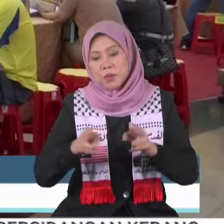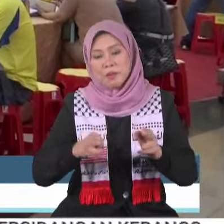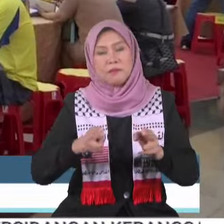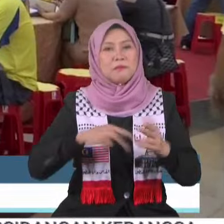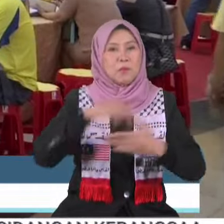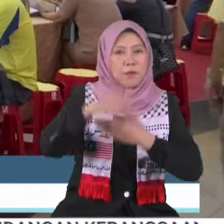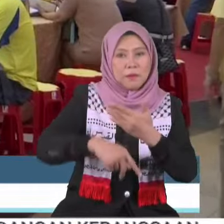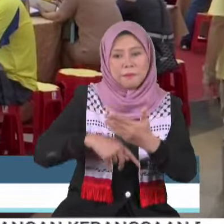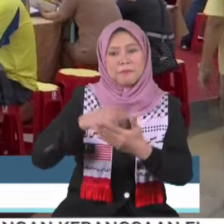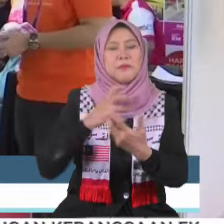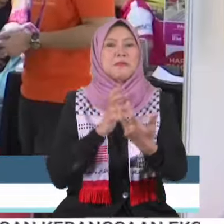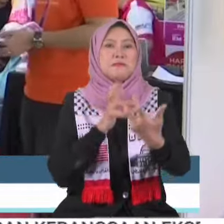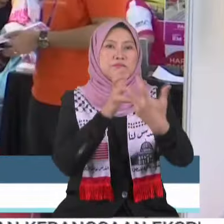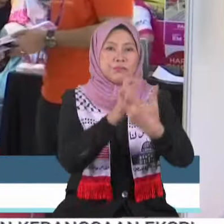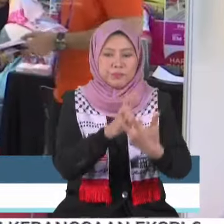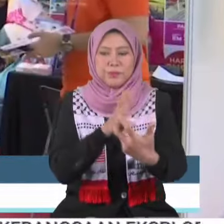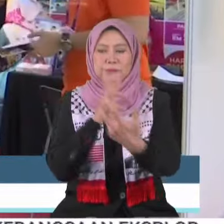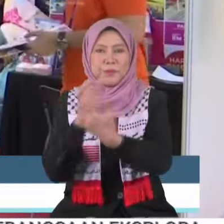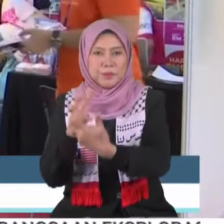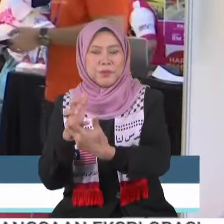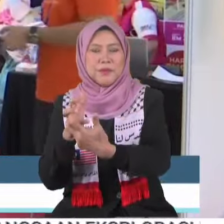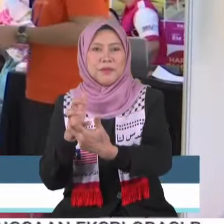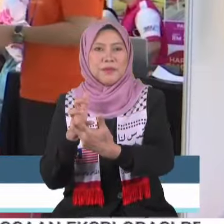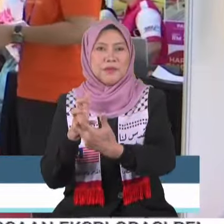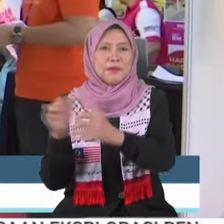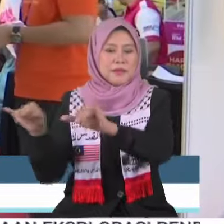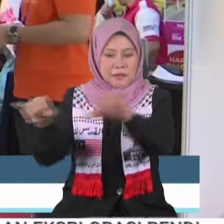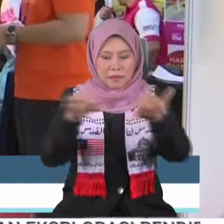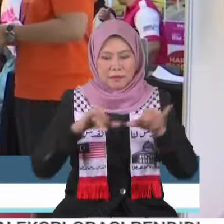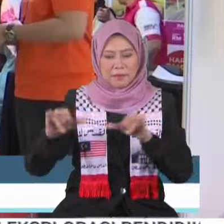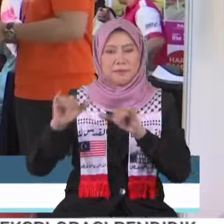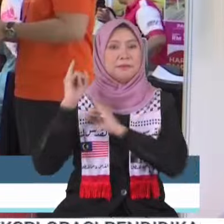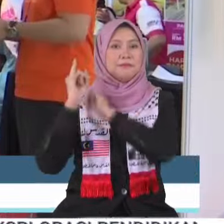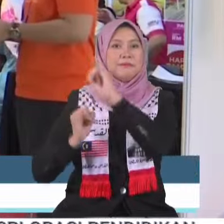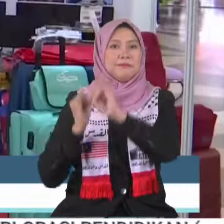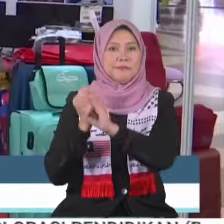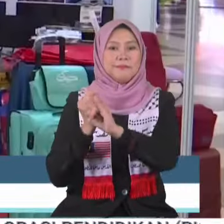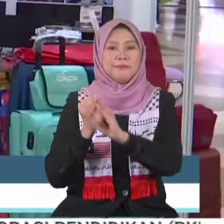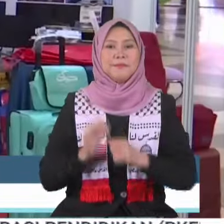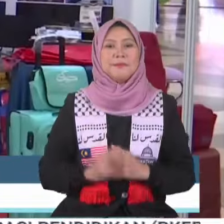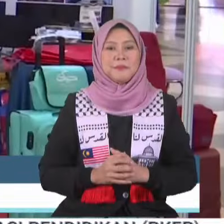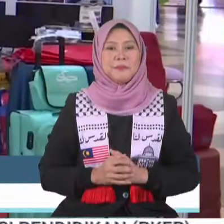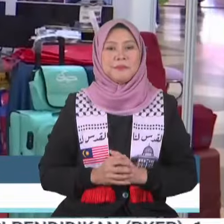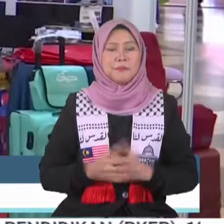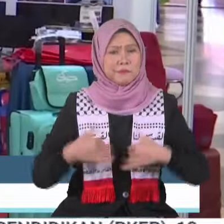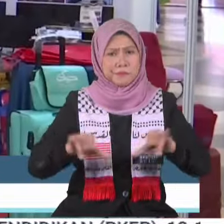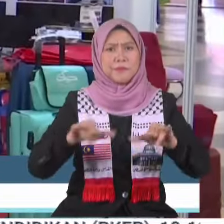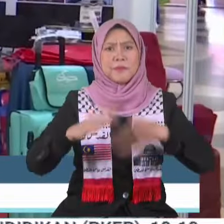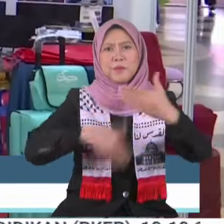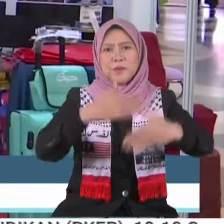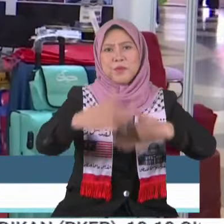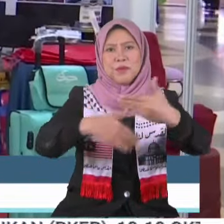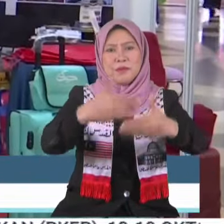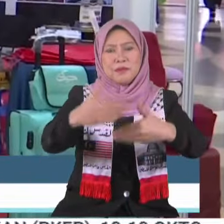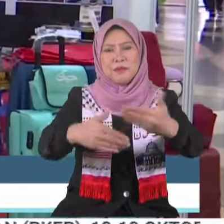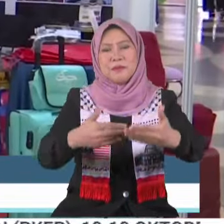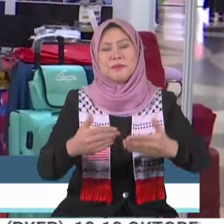yang sesuai dengan standard antarabangsa. Jadi proses ini sedang berlangsung